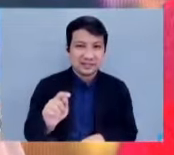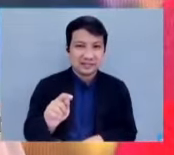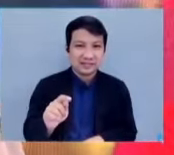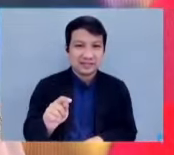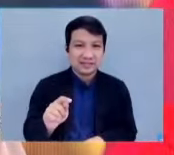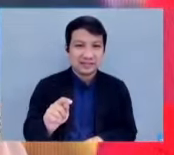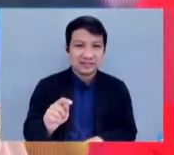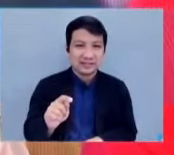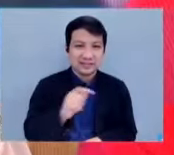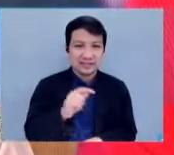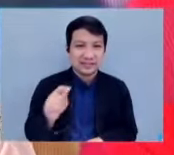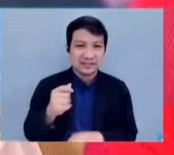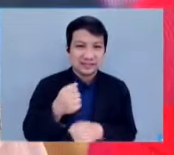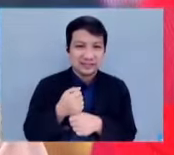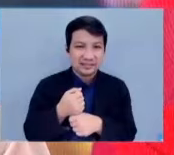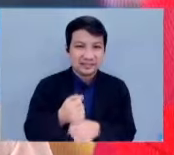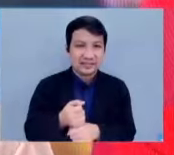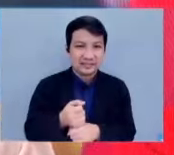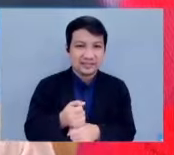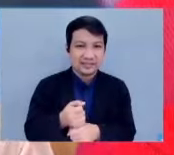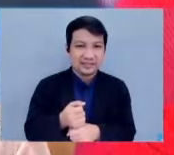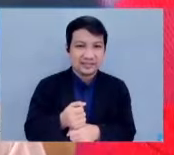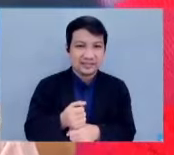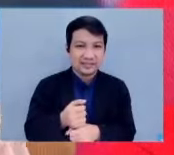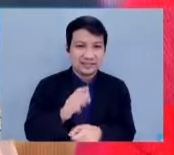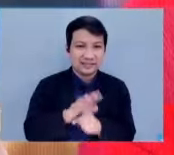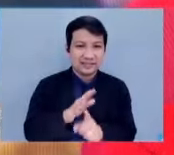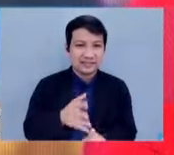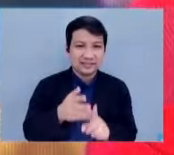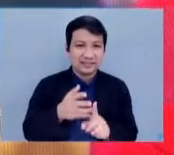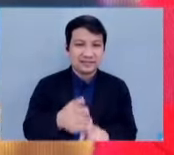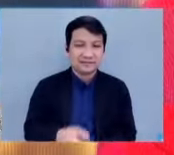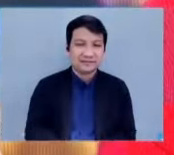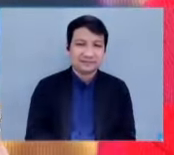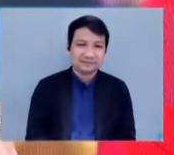sa tiktok kung paano ko siya ginawa then trend siya Wow